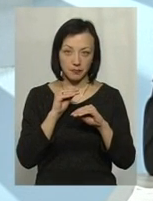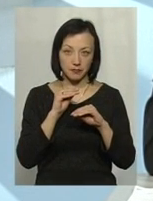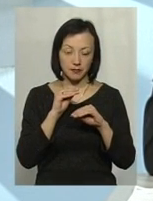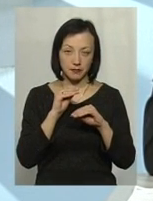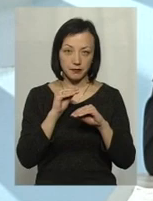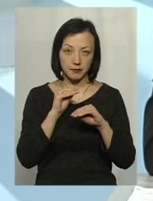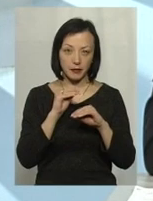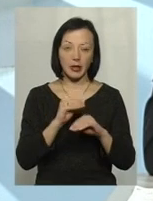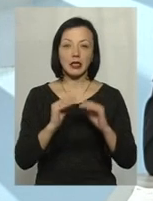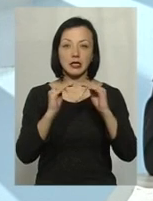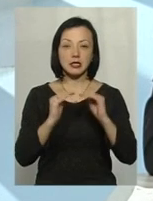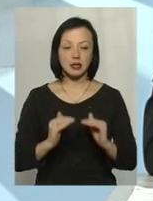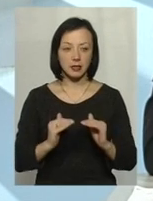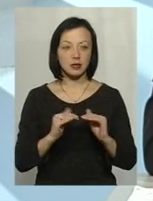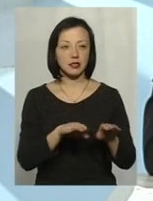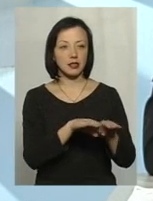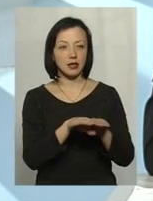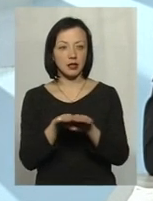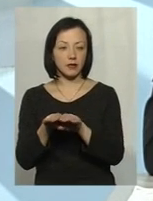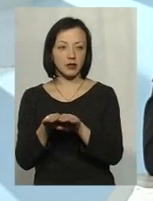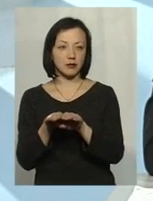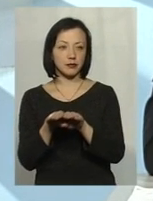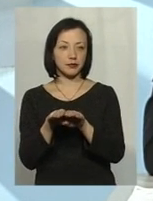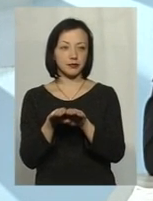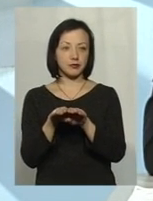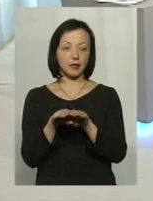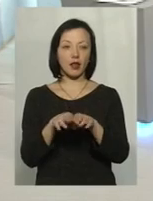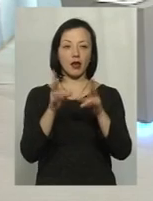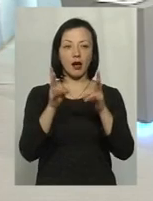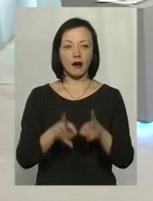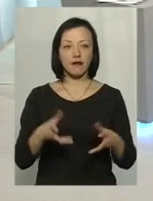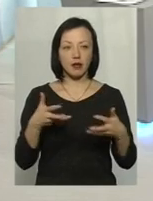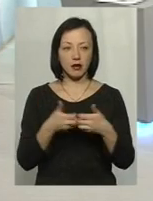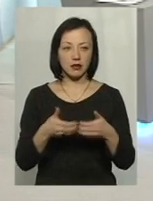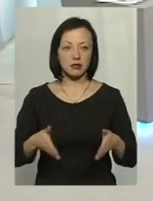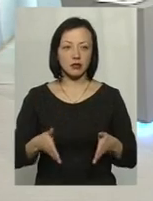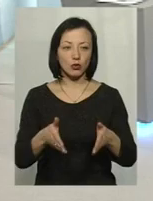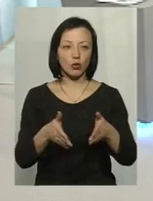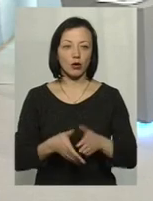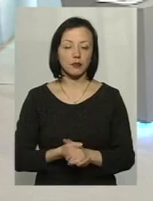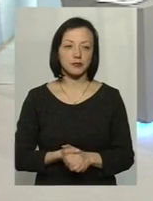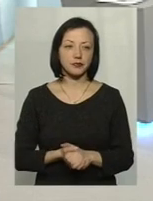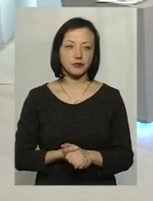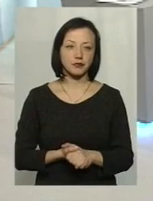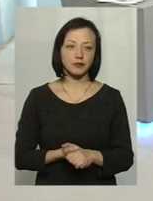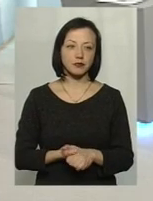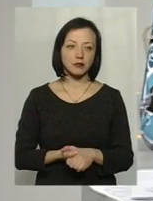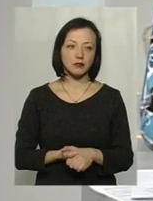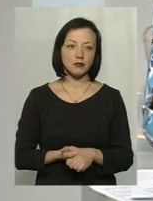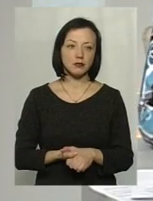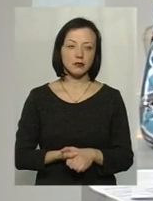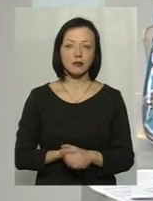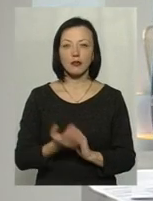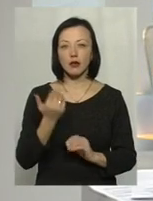нам вдасться знизити рівність, знизити аварійність на автошляхах Хмельниччини. Власне,